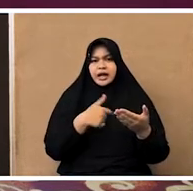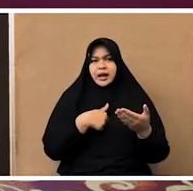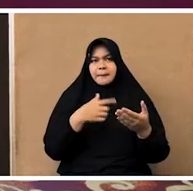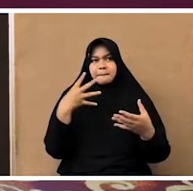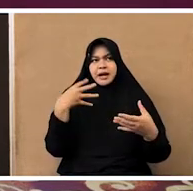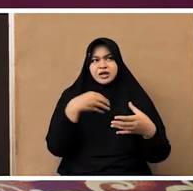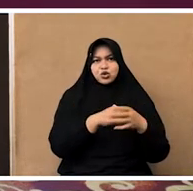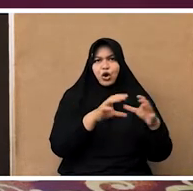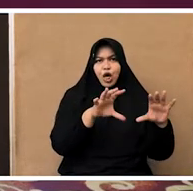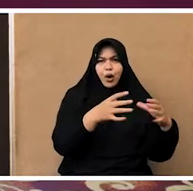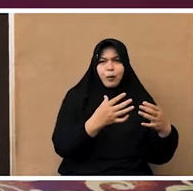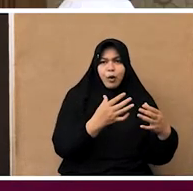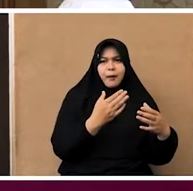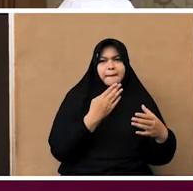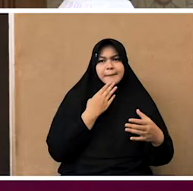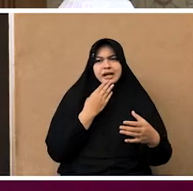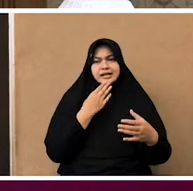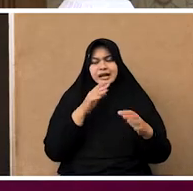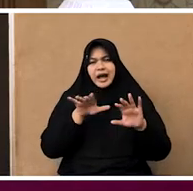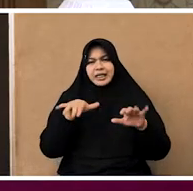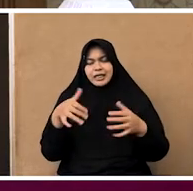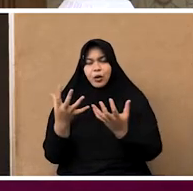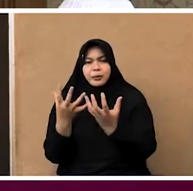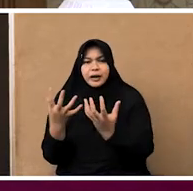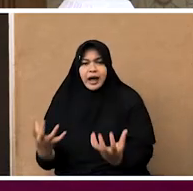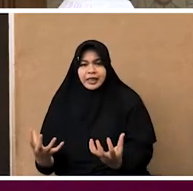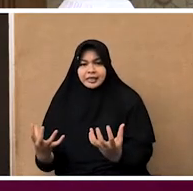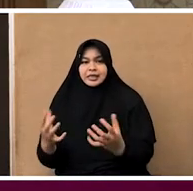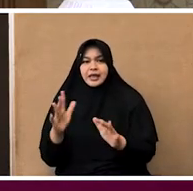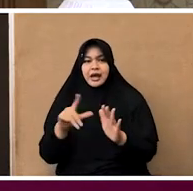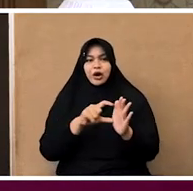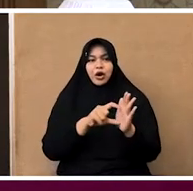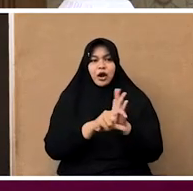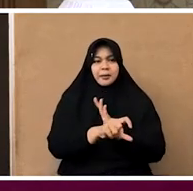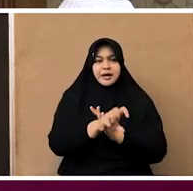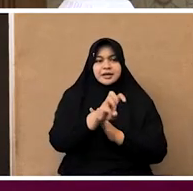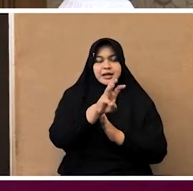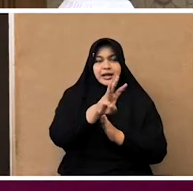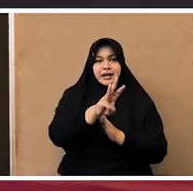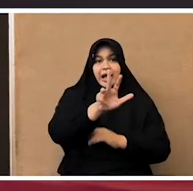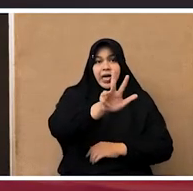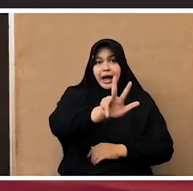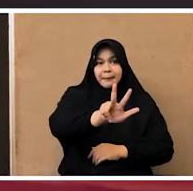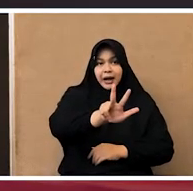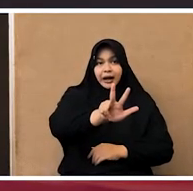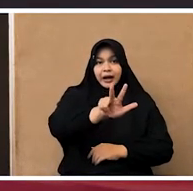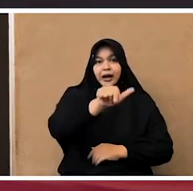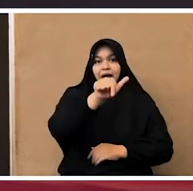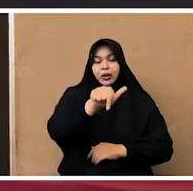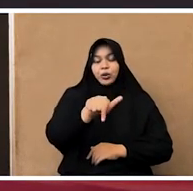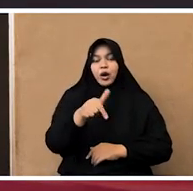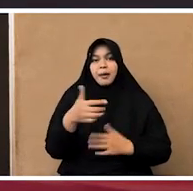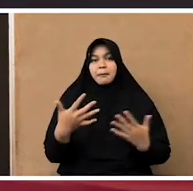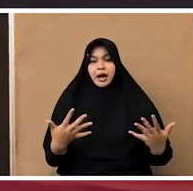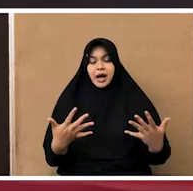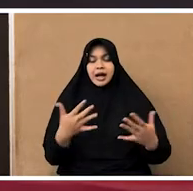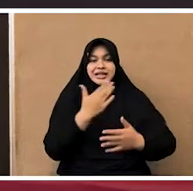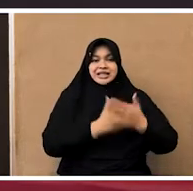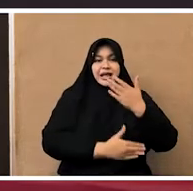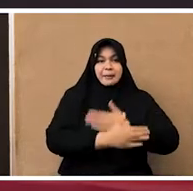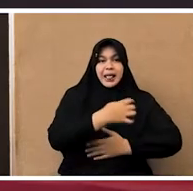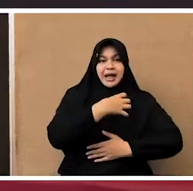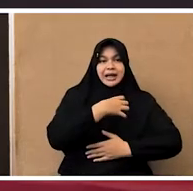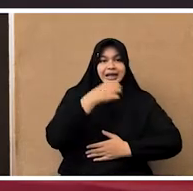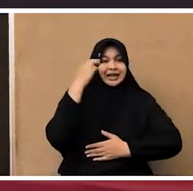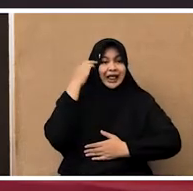kalau dipahami pasal ini berarti kalau yang pasal 38 itu adalah disabilitas